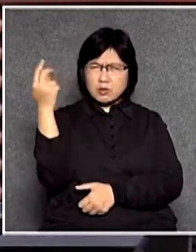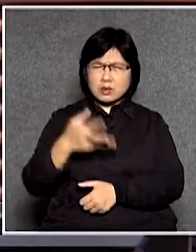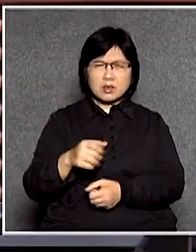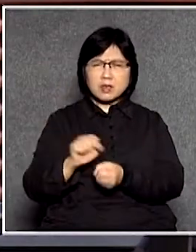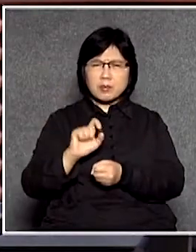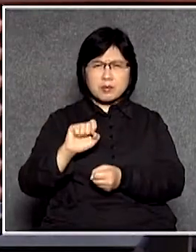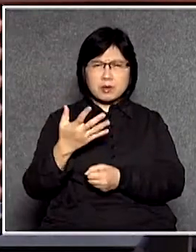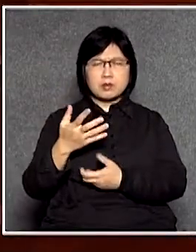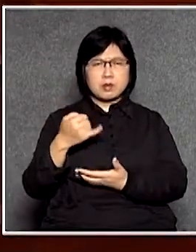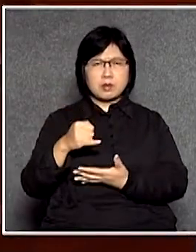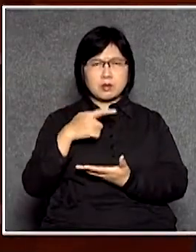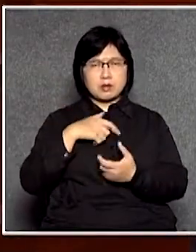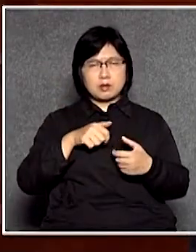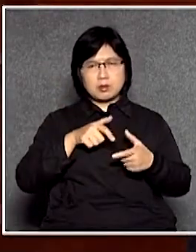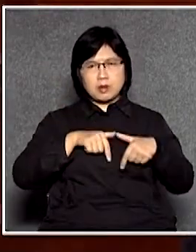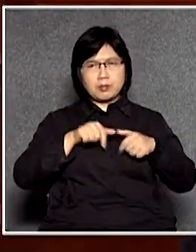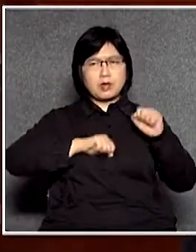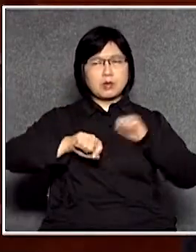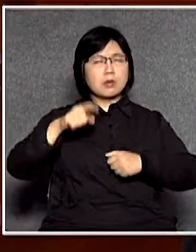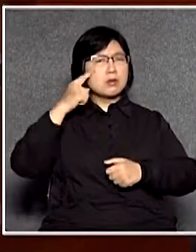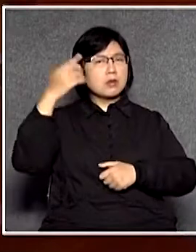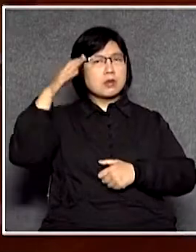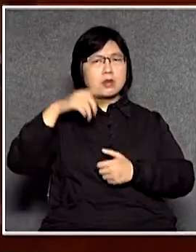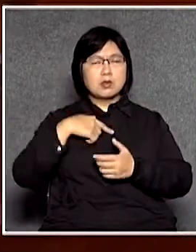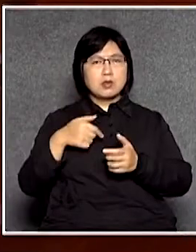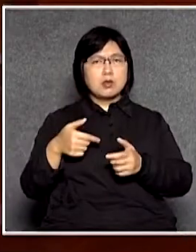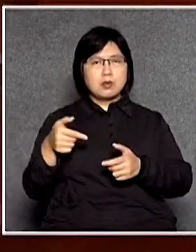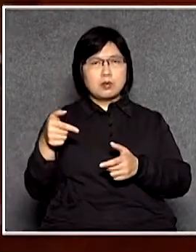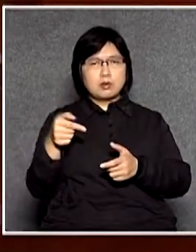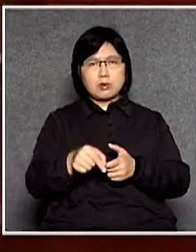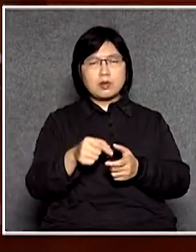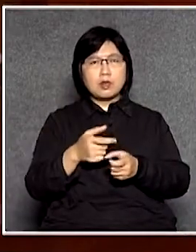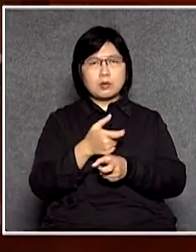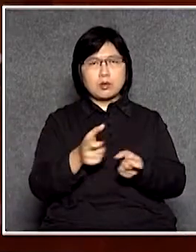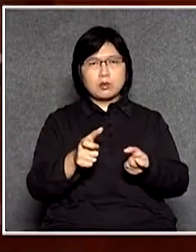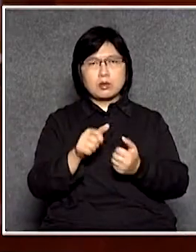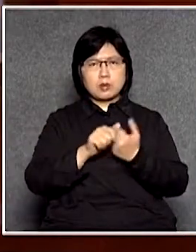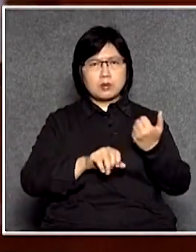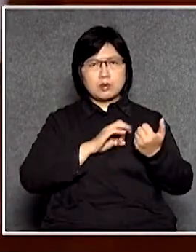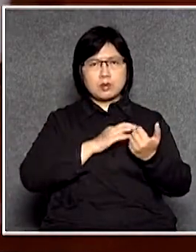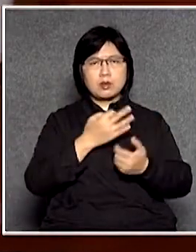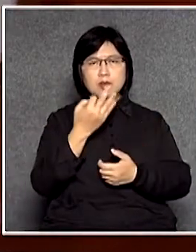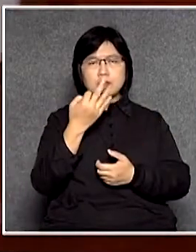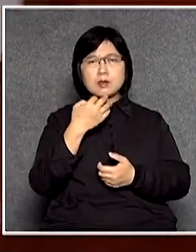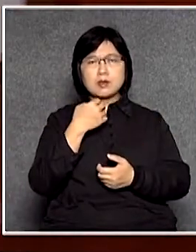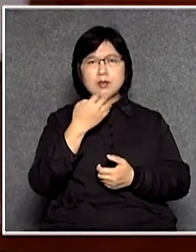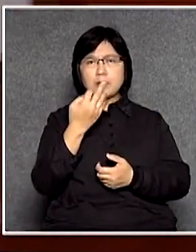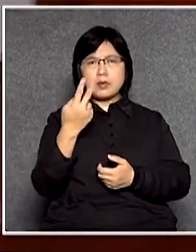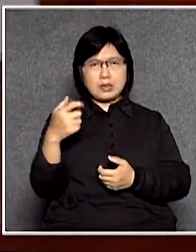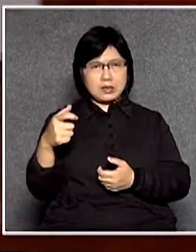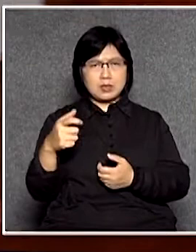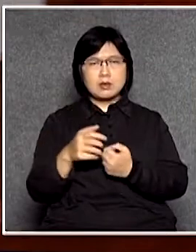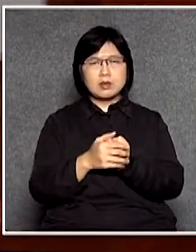啲咁嘅心態已經睇到啦，係咪？你嗰個最低工資委員會將佢32蚊，喂！即係